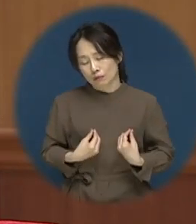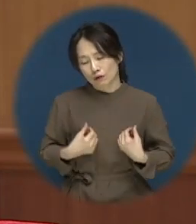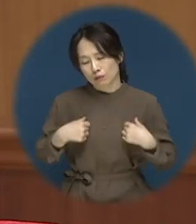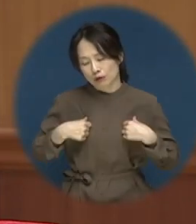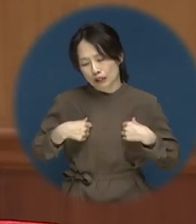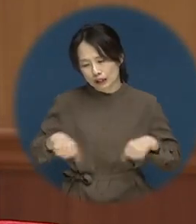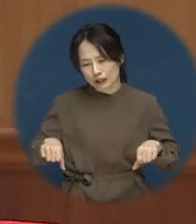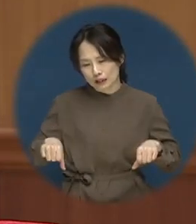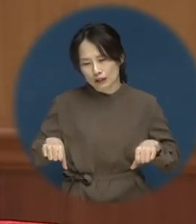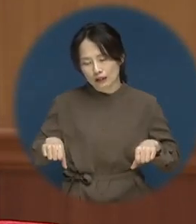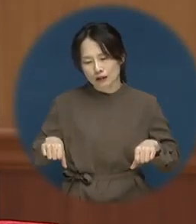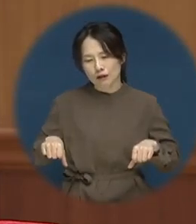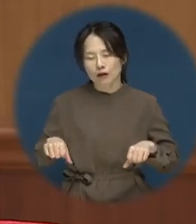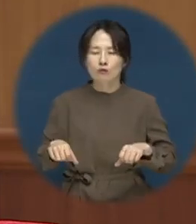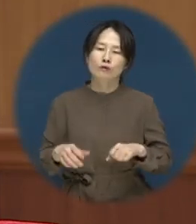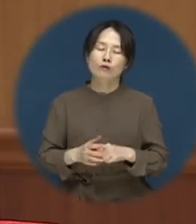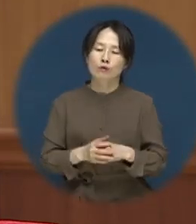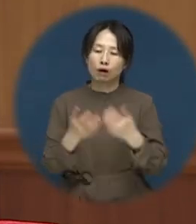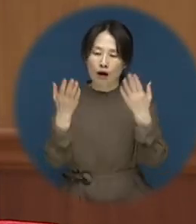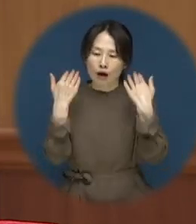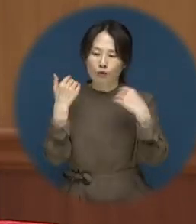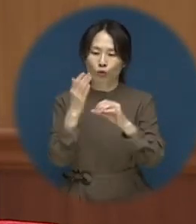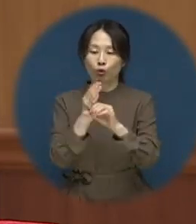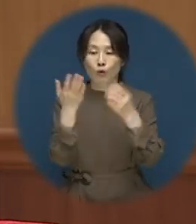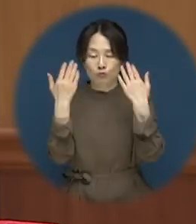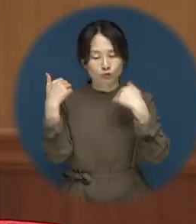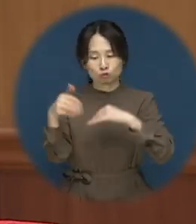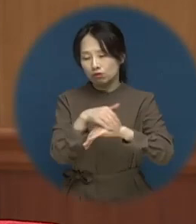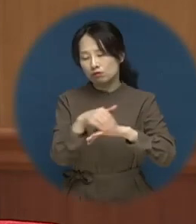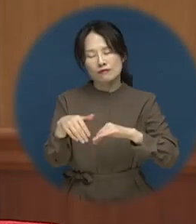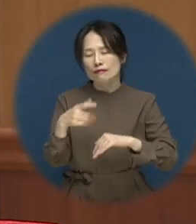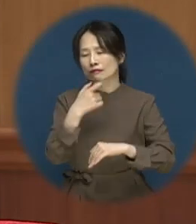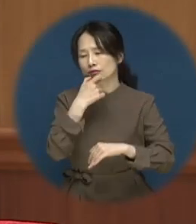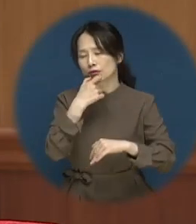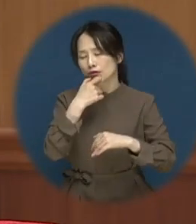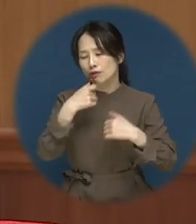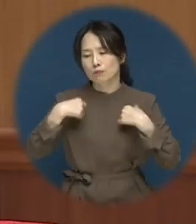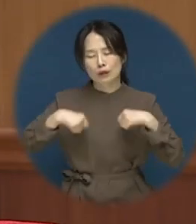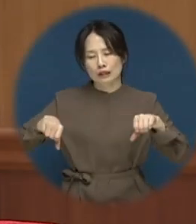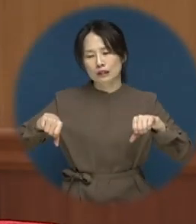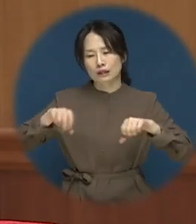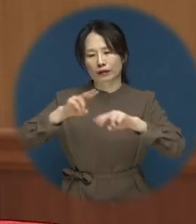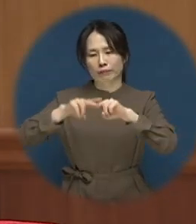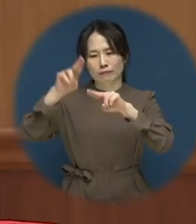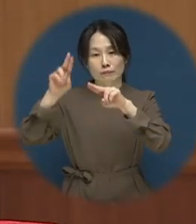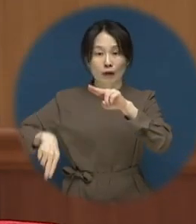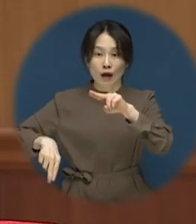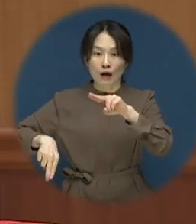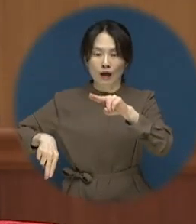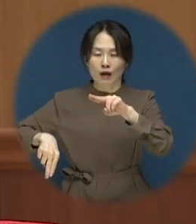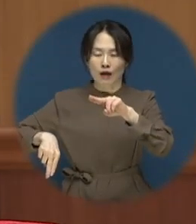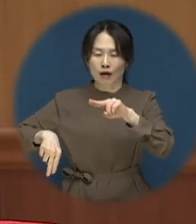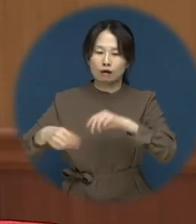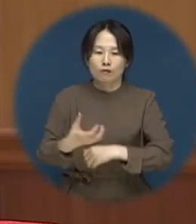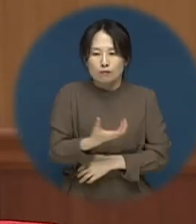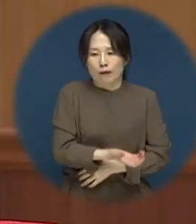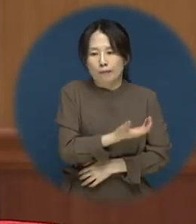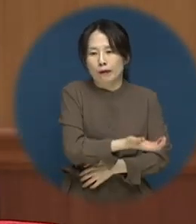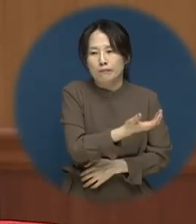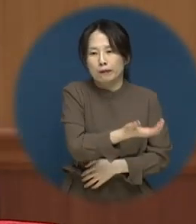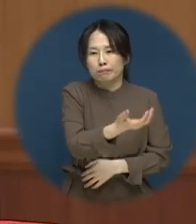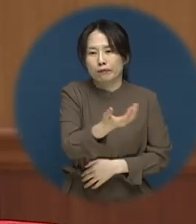싫으니까 내가 이 공부를 해서 뭐 하나 열의가 없는 거죠. 그래서요. 예, 그래서 이제 그만두고 예. 이제 떠돌아다니다가